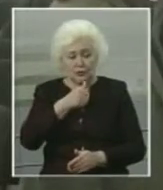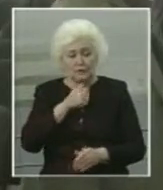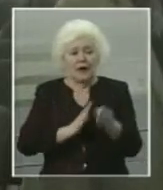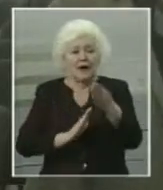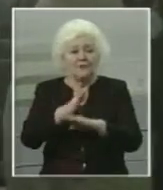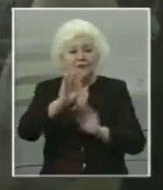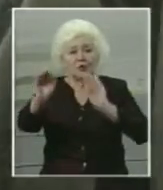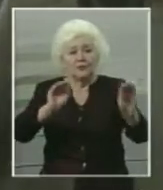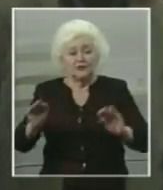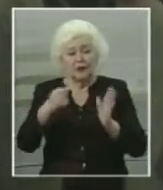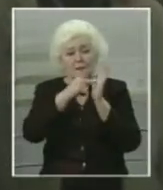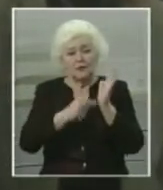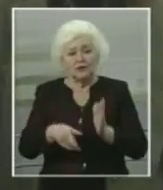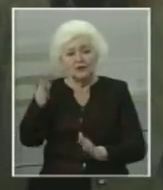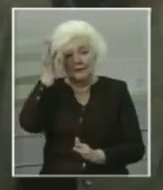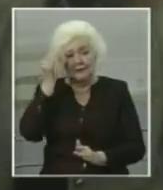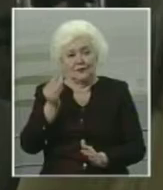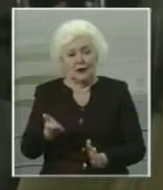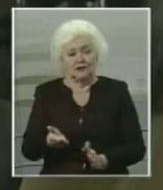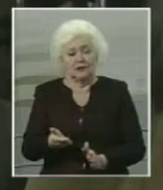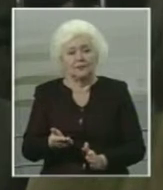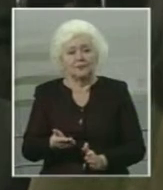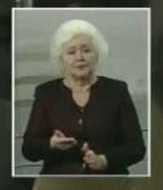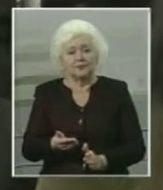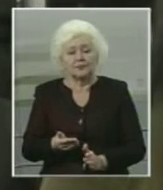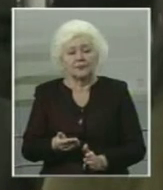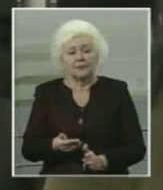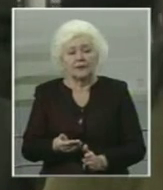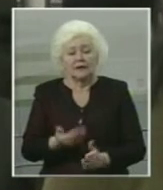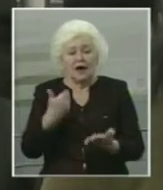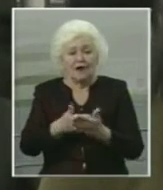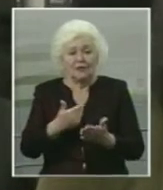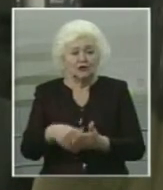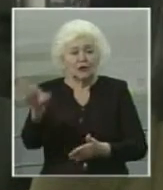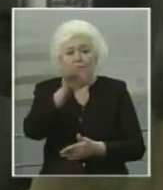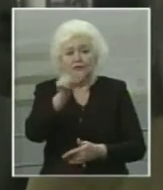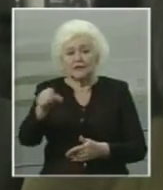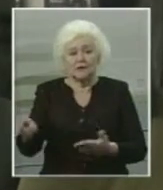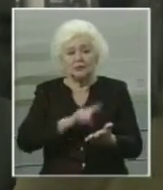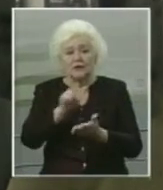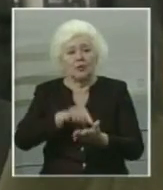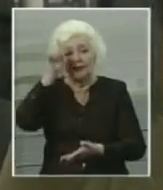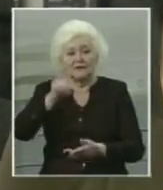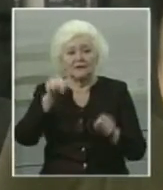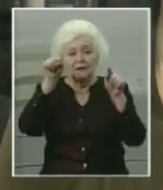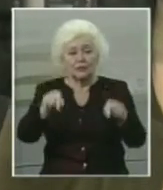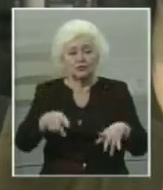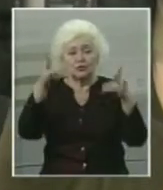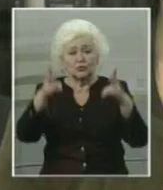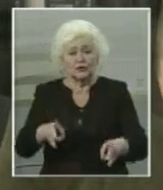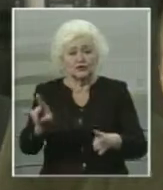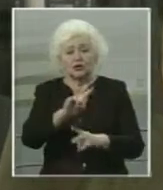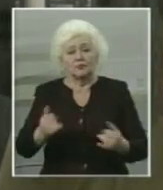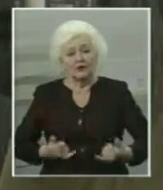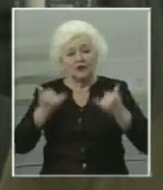році. Відвідувачі виставки поділились враженнями. Вважаю, що всі люди мають знати про цю трагедію, щоб ми